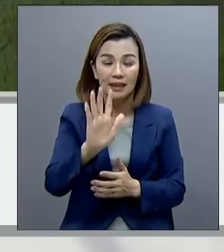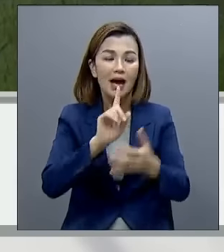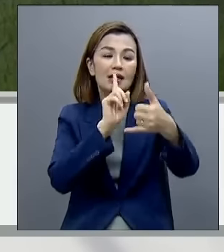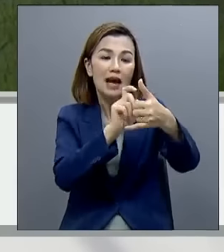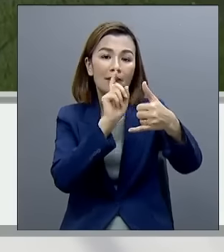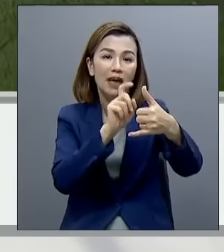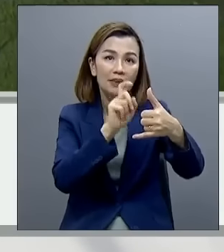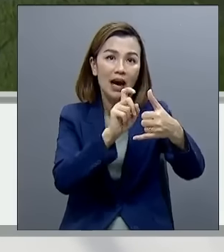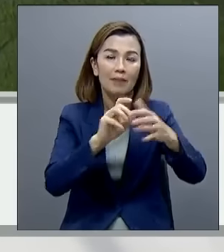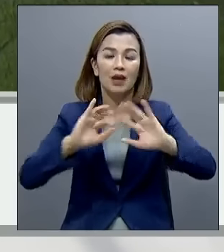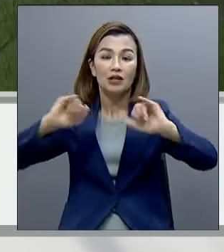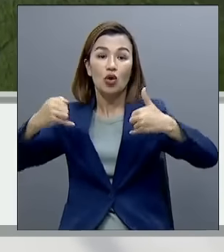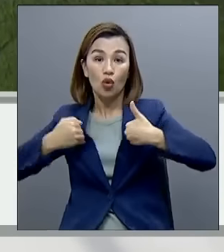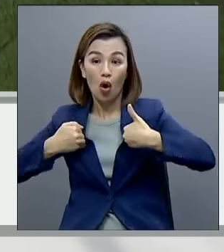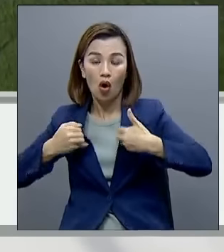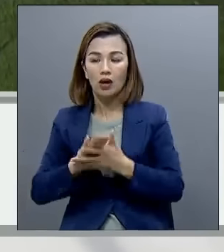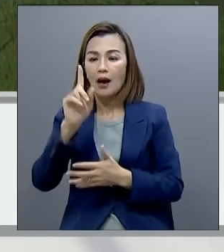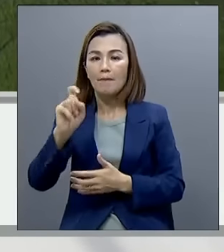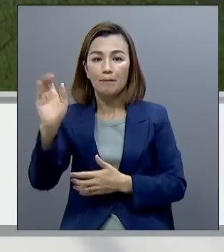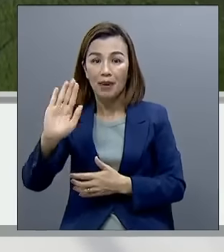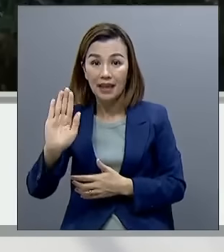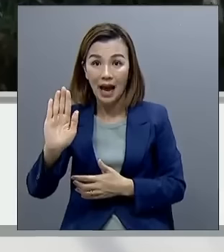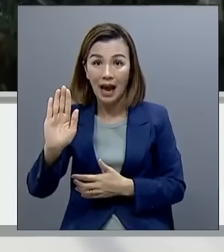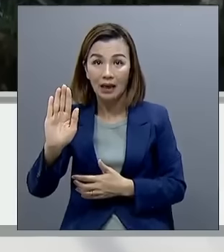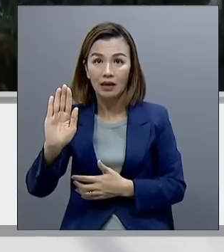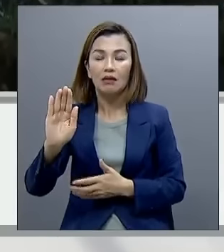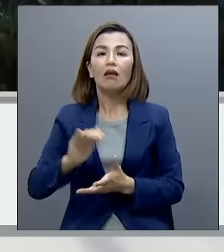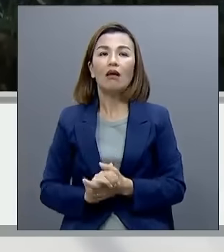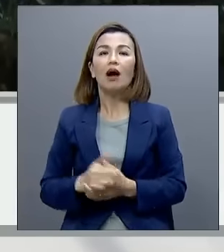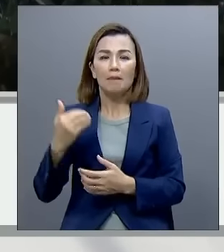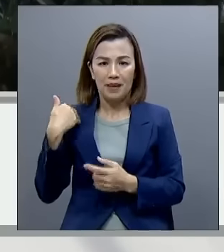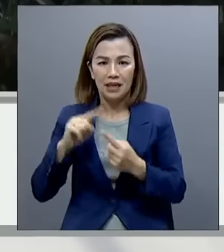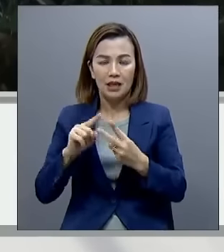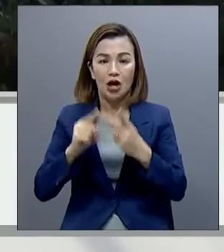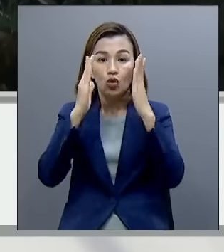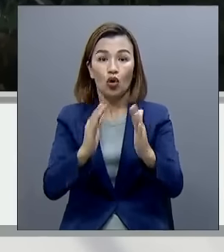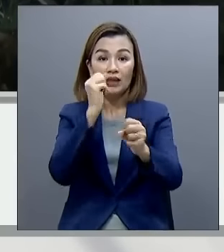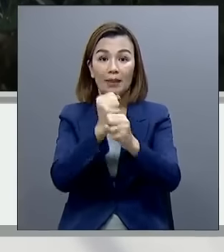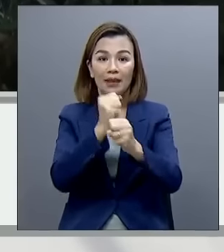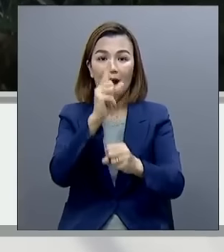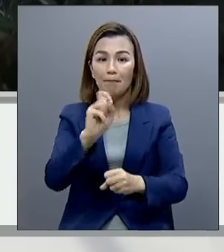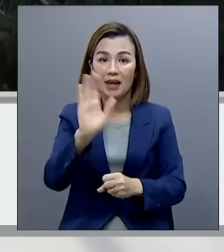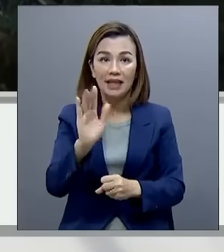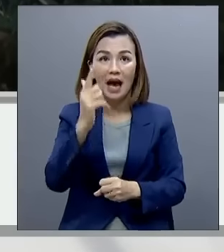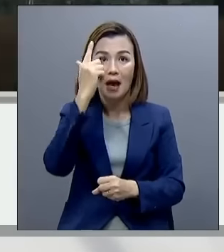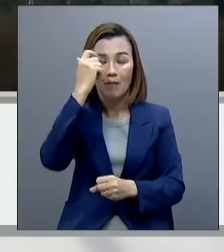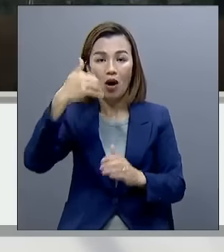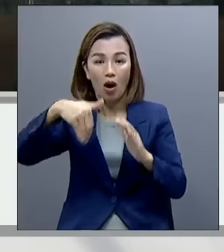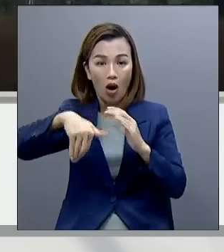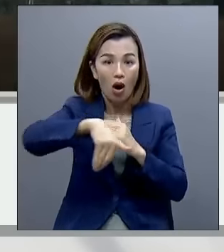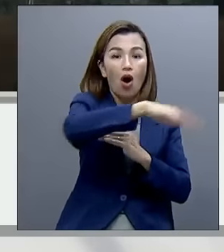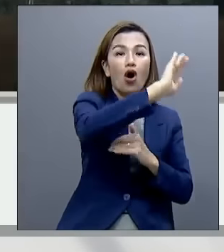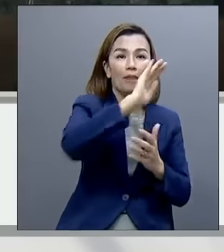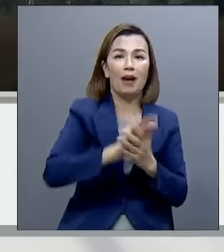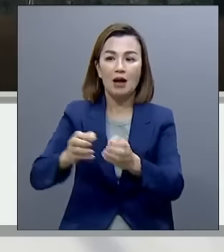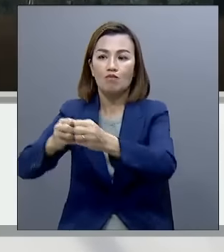กหนึ่งคนที่เขารอดชีวิตอยู่เขาไม่ได้อยู่ในโรงงานในช่วงที่เกิดเหตุมีคนงานอีกคนนึงที่รอดชีวิตเพราะว่าออกมาจากโรงงานก่อนที่